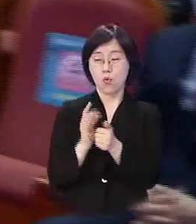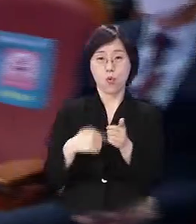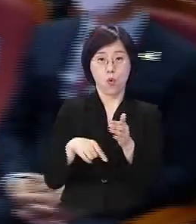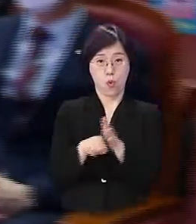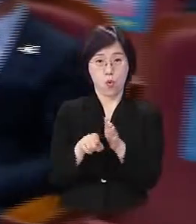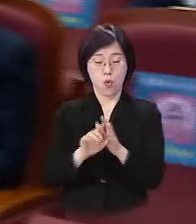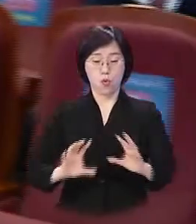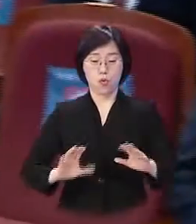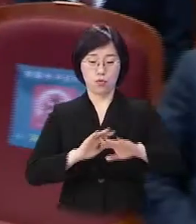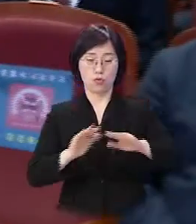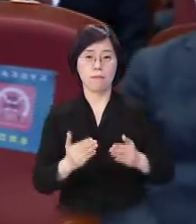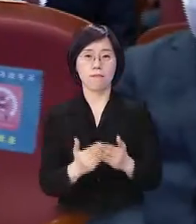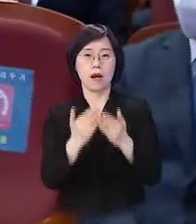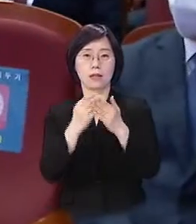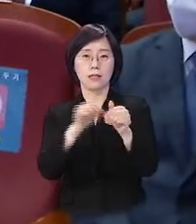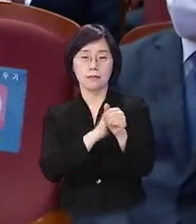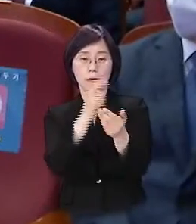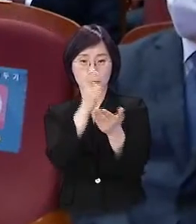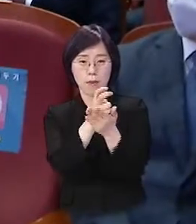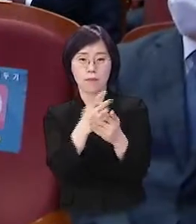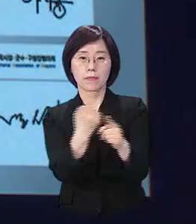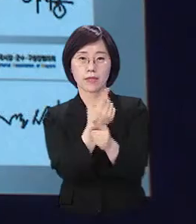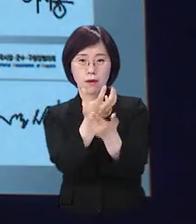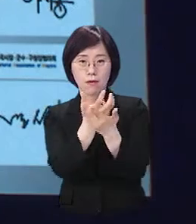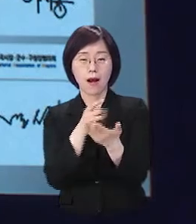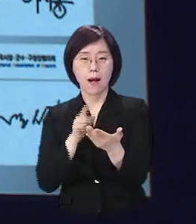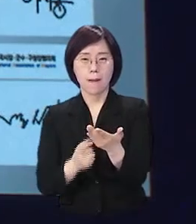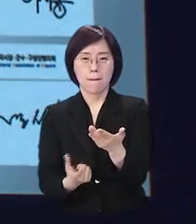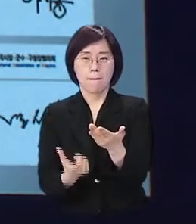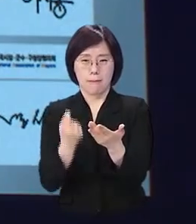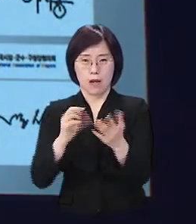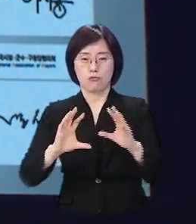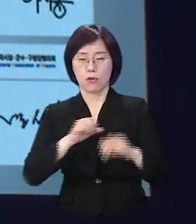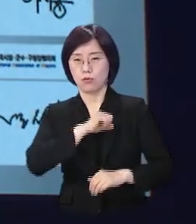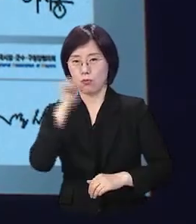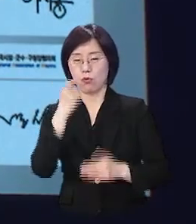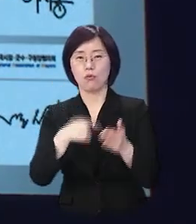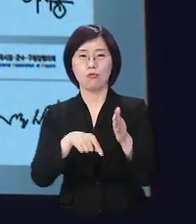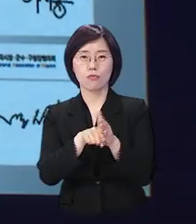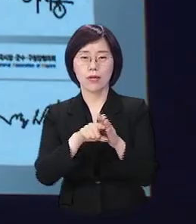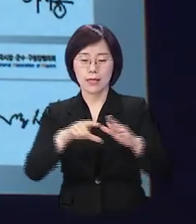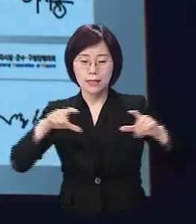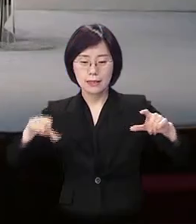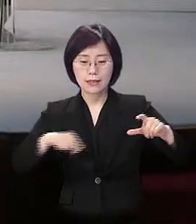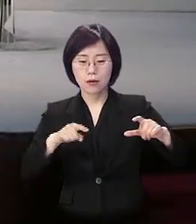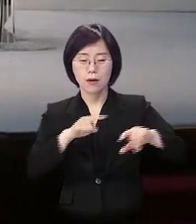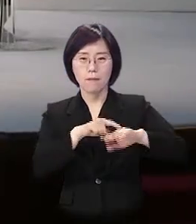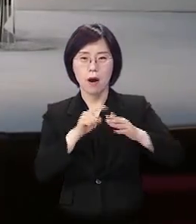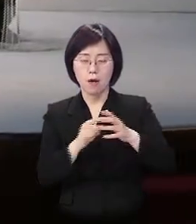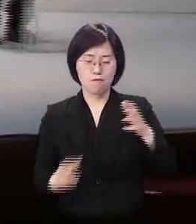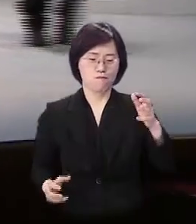위한 국가균형발전특별법 개정안에 조속한 국회 통과를 위해 지역이 한